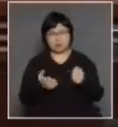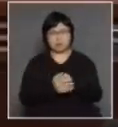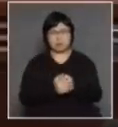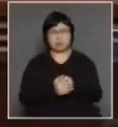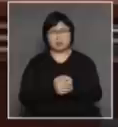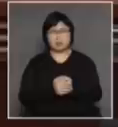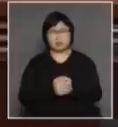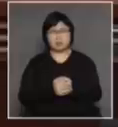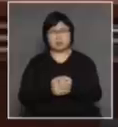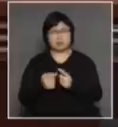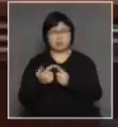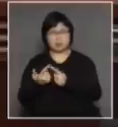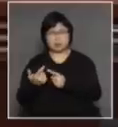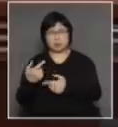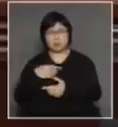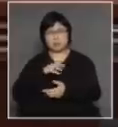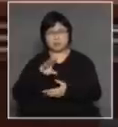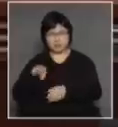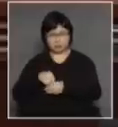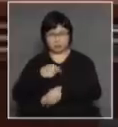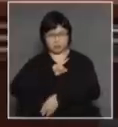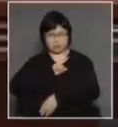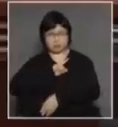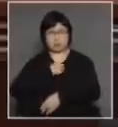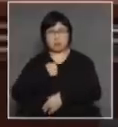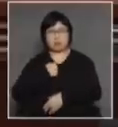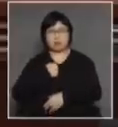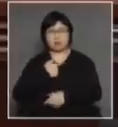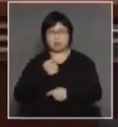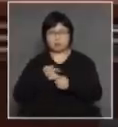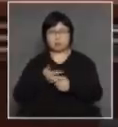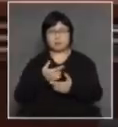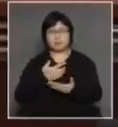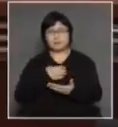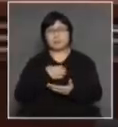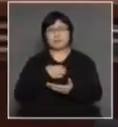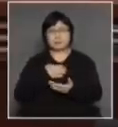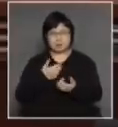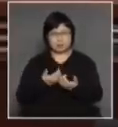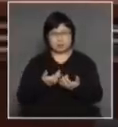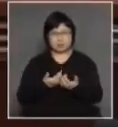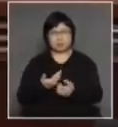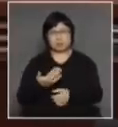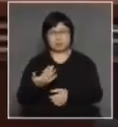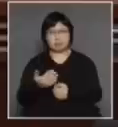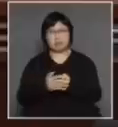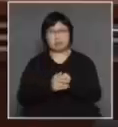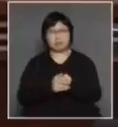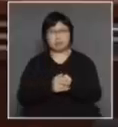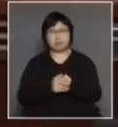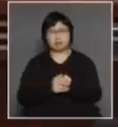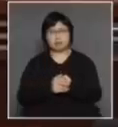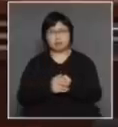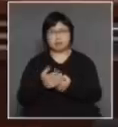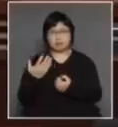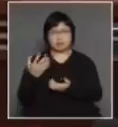對好多人嚟講，包括我自己，主席。這個是一些非常令人感觸的數字，因為在去